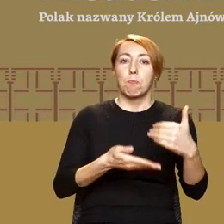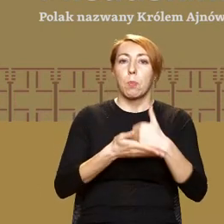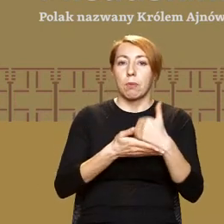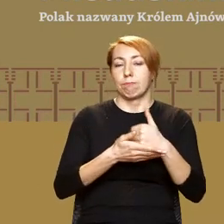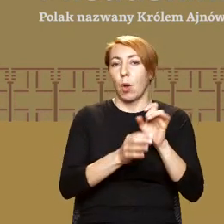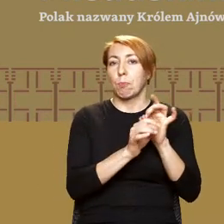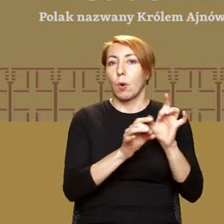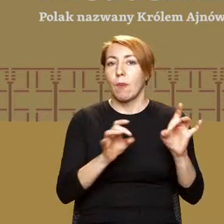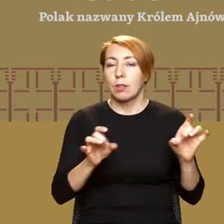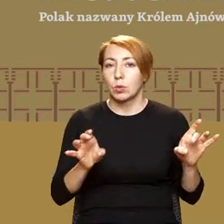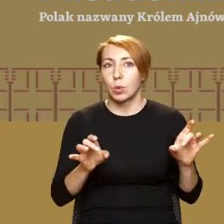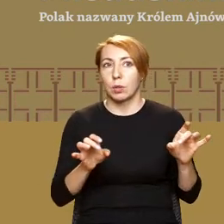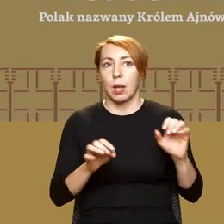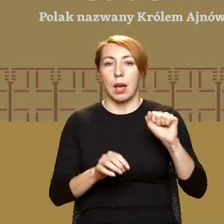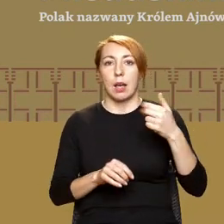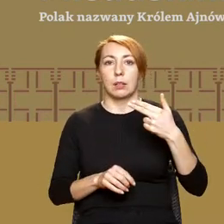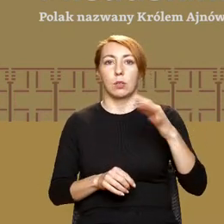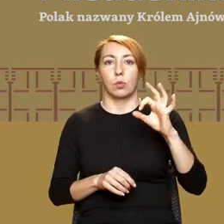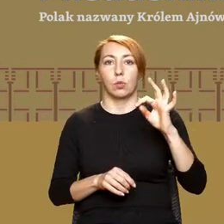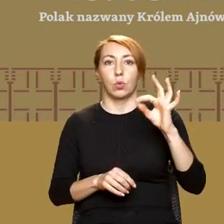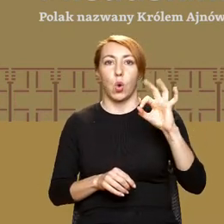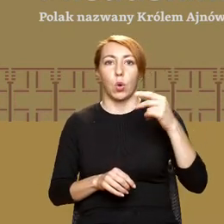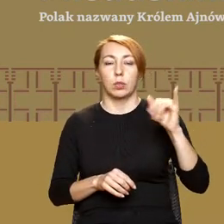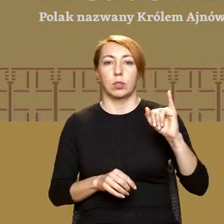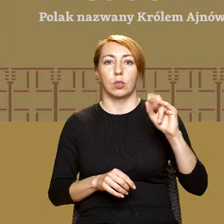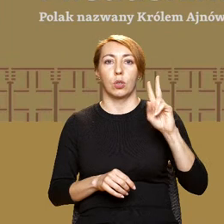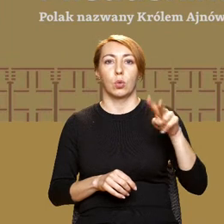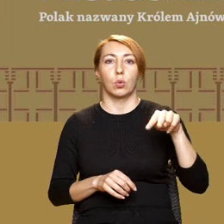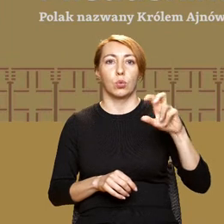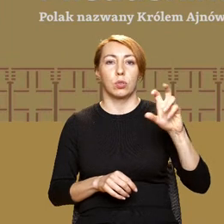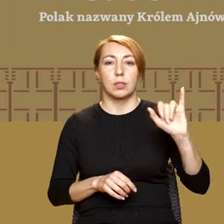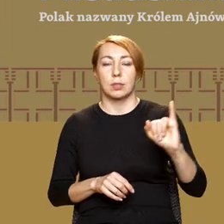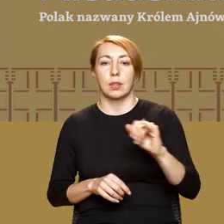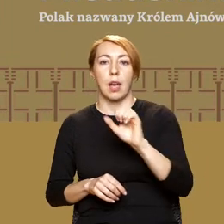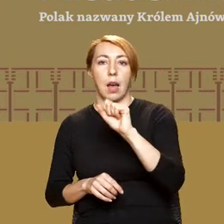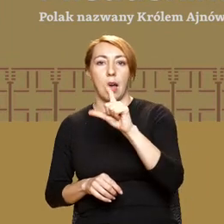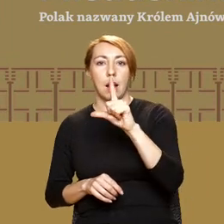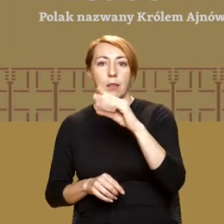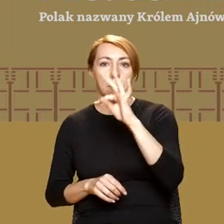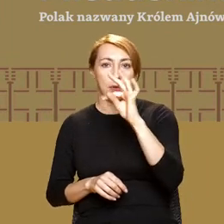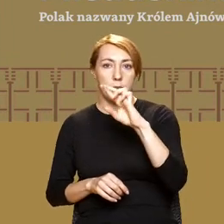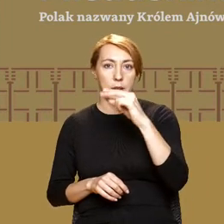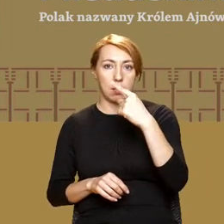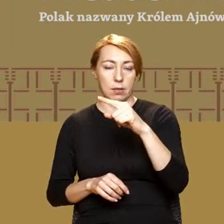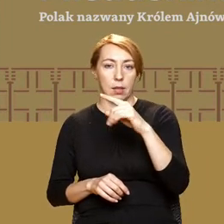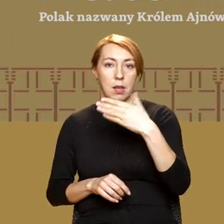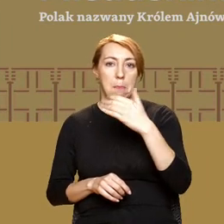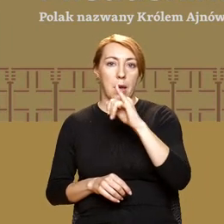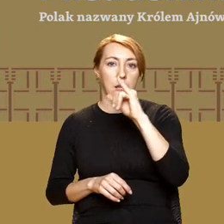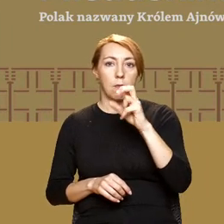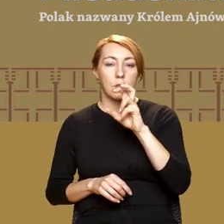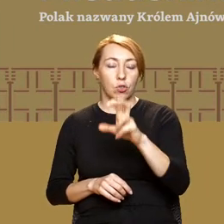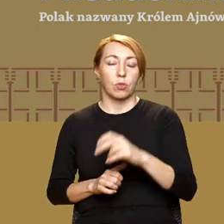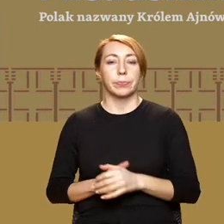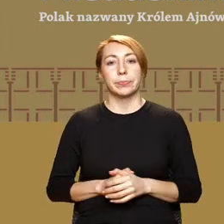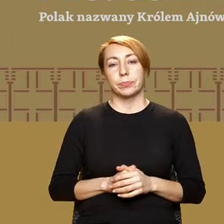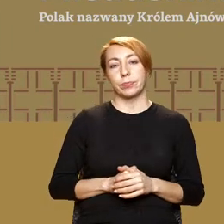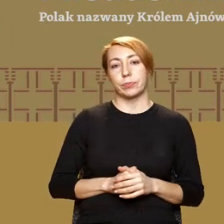profesorowie Antoni Kuczyński i Alfred Majewicz, wielokrotnie już tutaj wspominani.